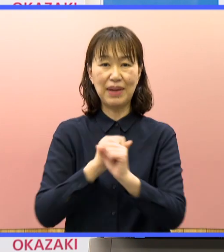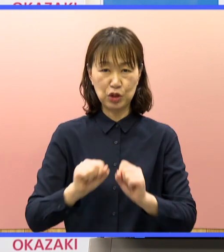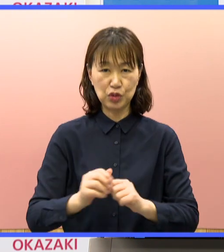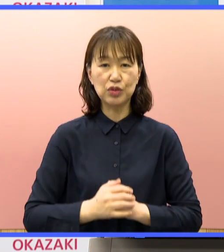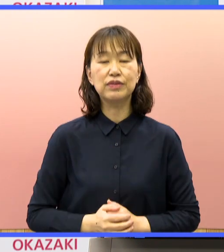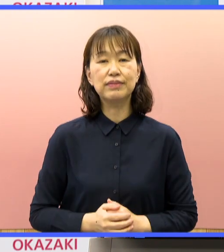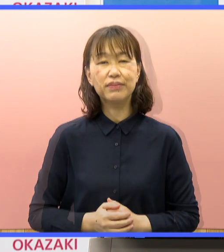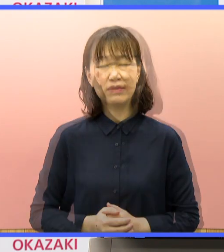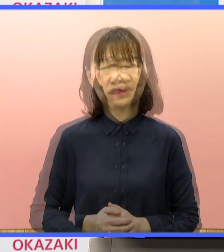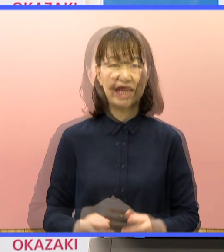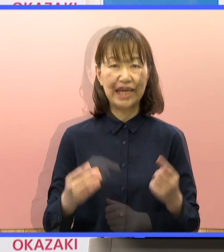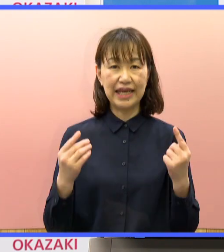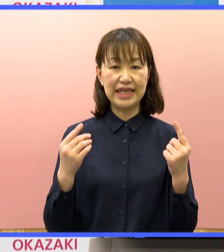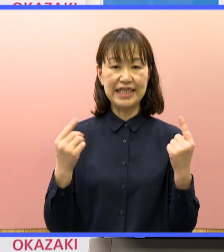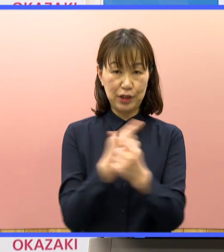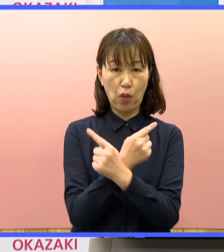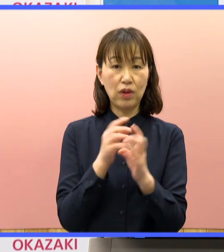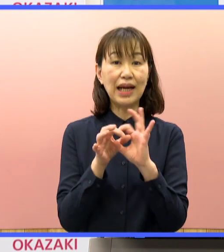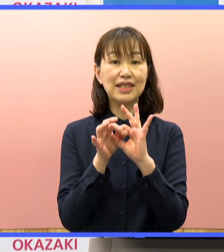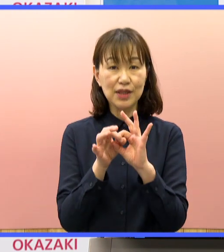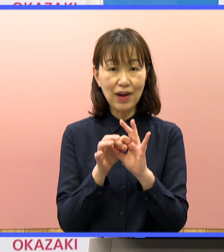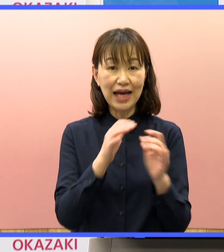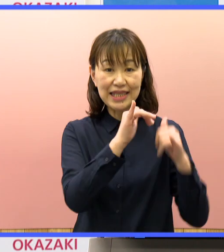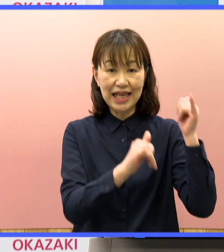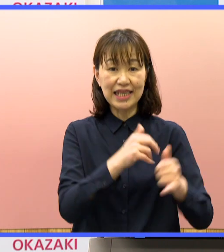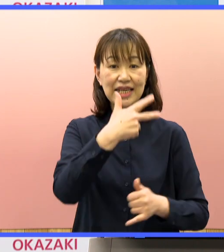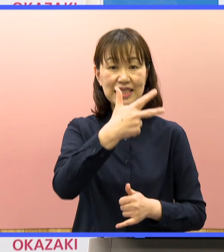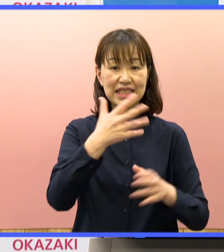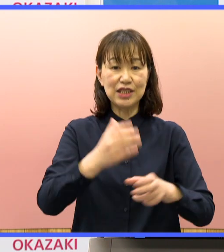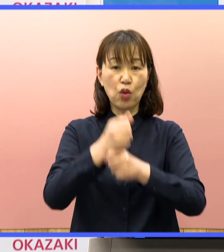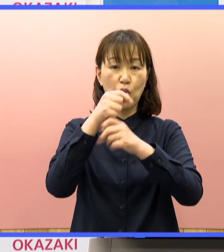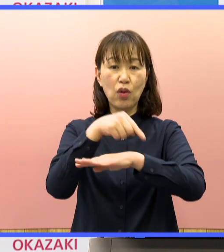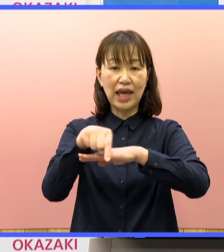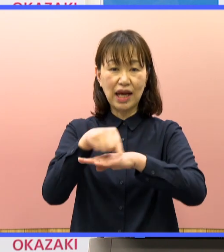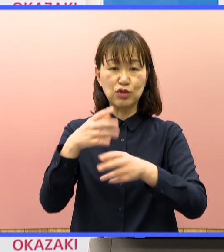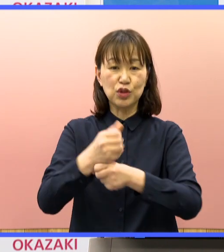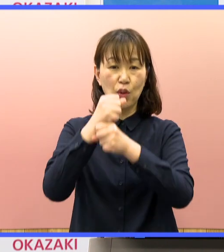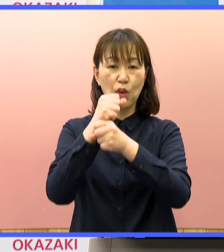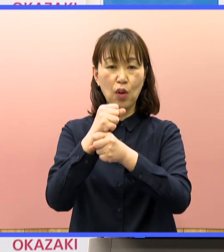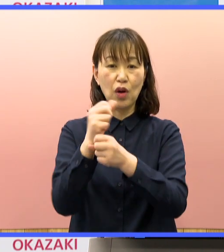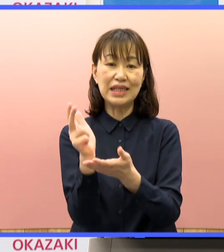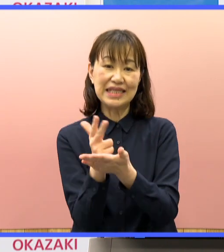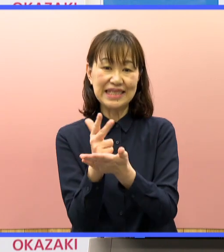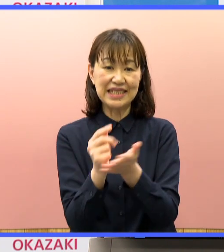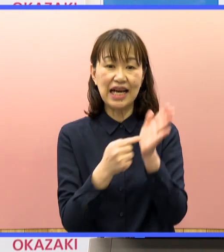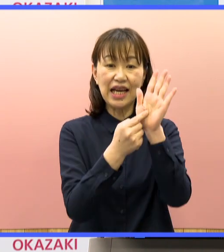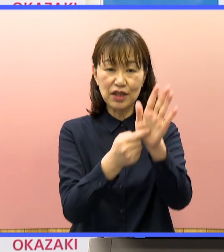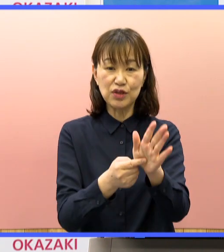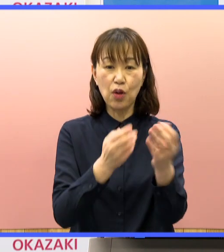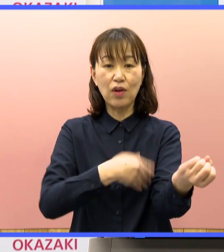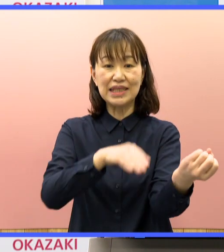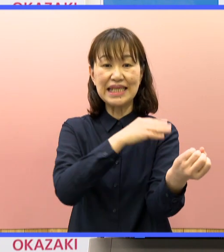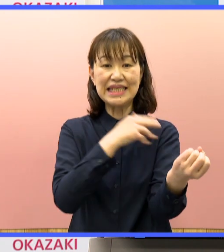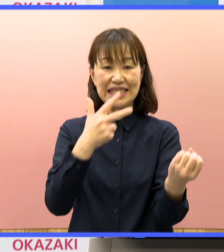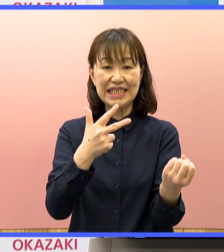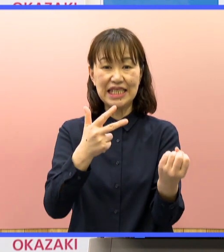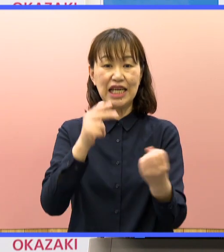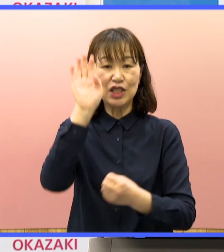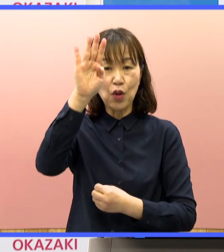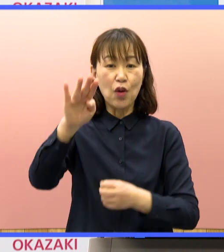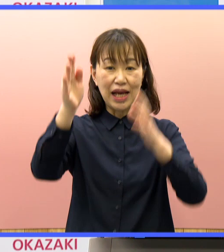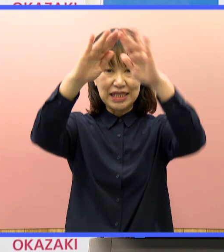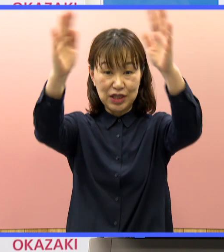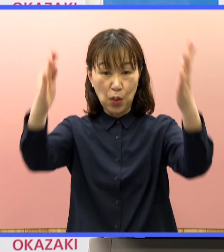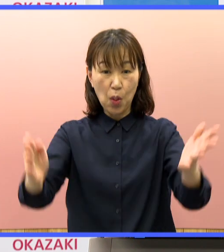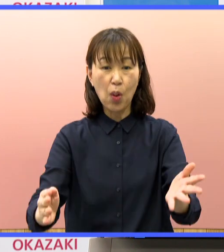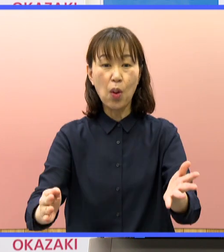異動に際しましては、第7次総合計画の総合政策指針に掲げる本市の将来都市像、一歩先の